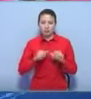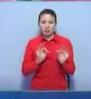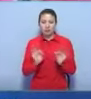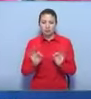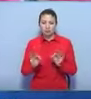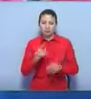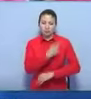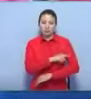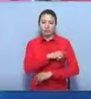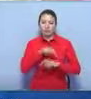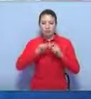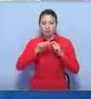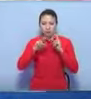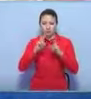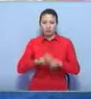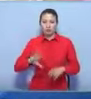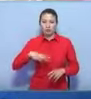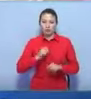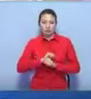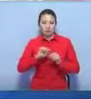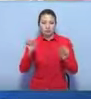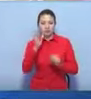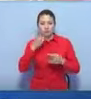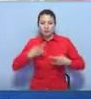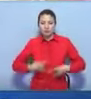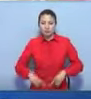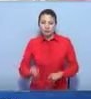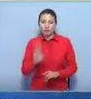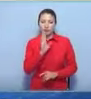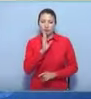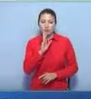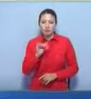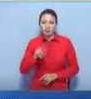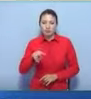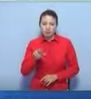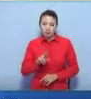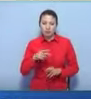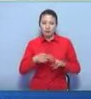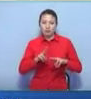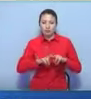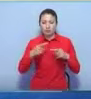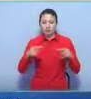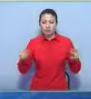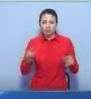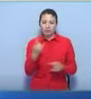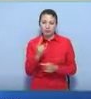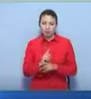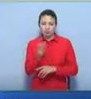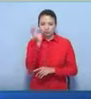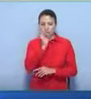дәрігерлер тиісті медициналық тексеруден өткізген. Жарылыс кезінде дүниеге келген кішкентай Камиля басқа балаларға қарағанда өте пысық